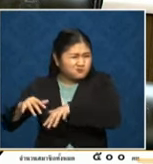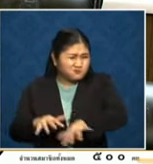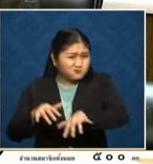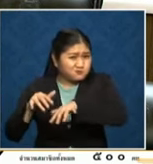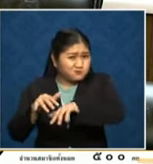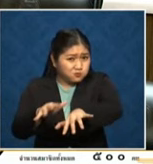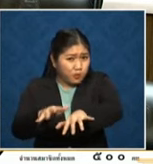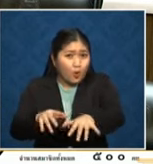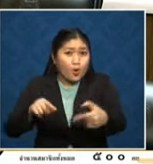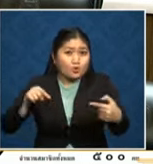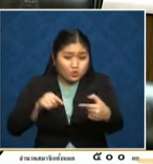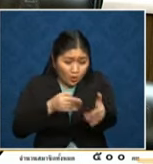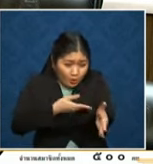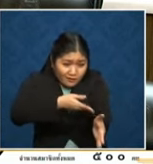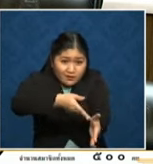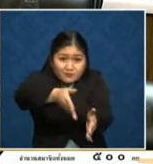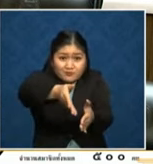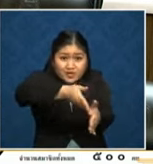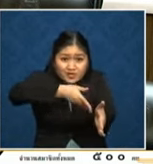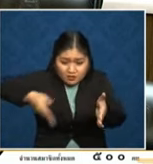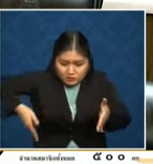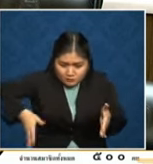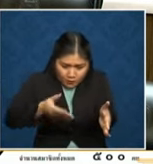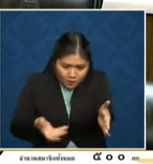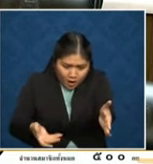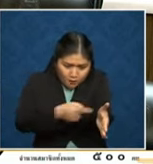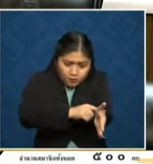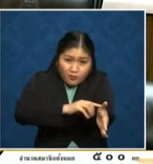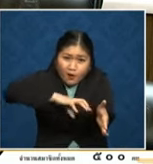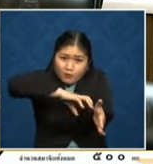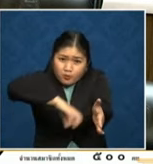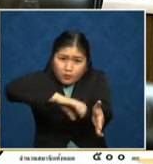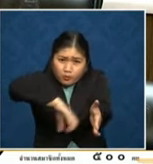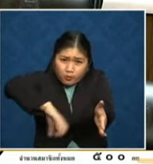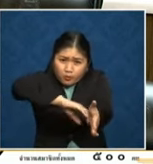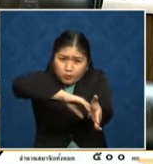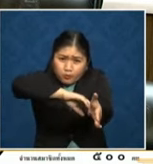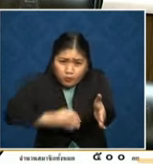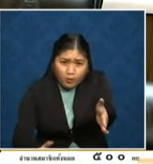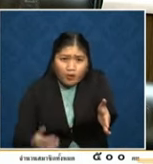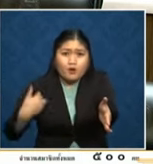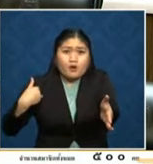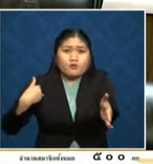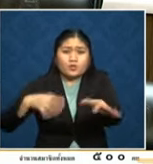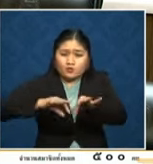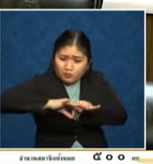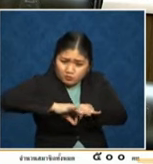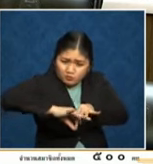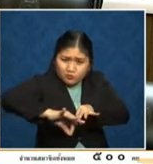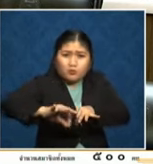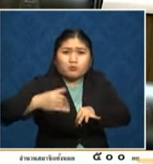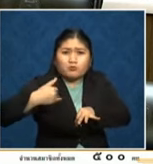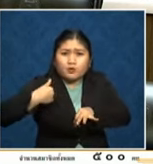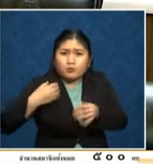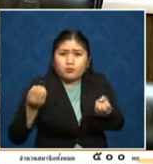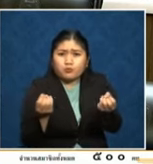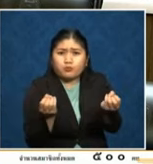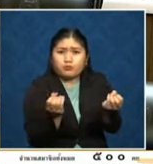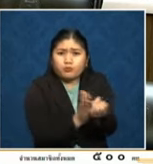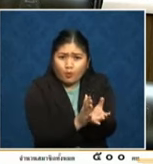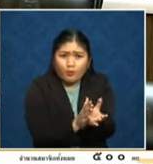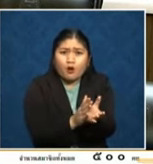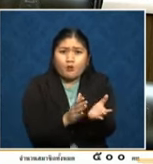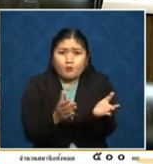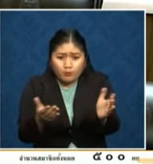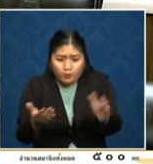ทำให้กัดเซาะบริเวณตลิ่งนะครับจากอำเภอลี้บ้านโฮ่งไปถึงเวียงหนองล่องนะครับได้รับผลกระทบเป็นอ